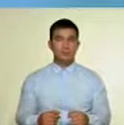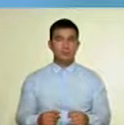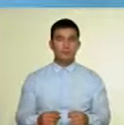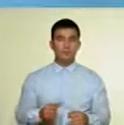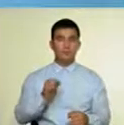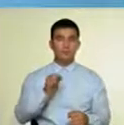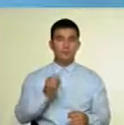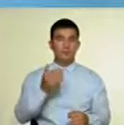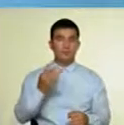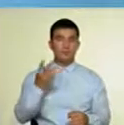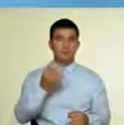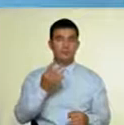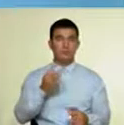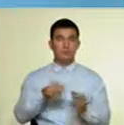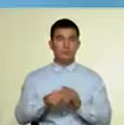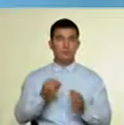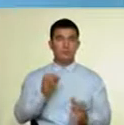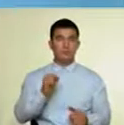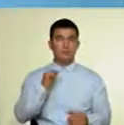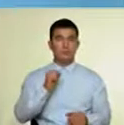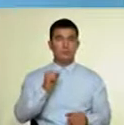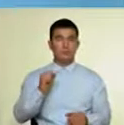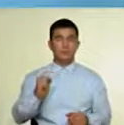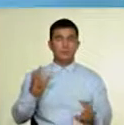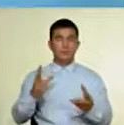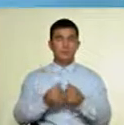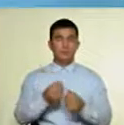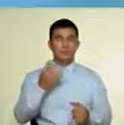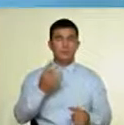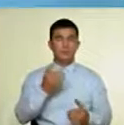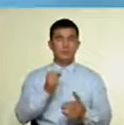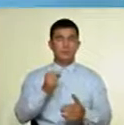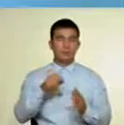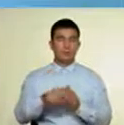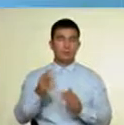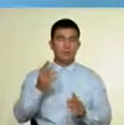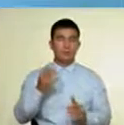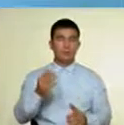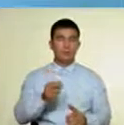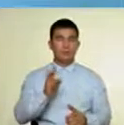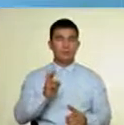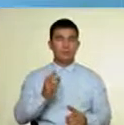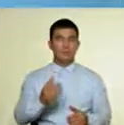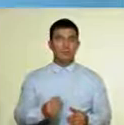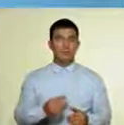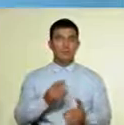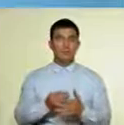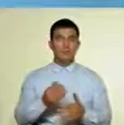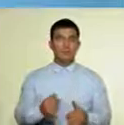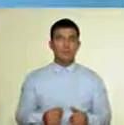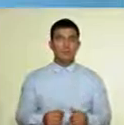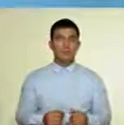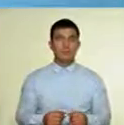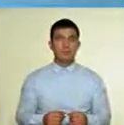a'ning 4-chi darajasi, çünkü a'dan 4'tasini ko'paytmasi a'ning 4-chi darajasi va b plus 4